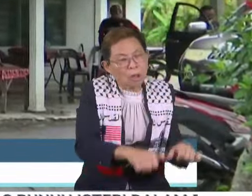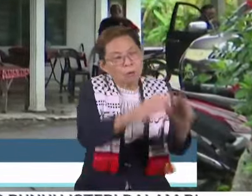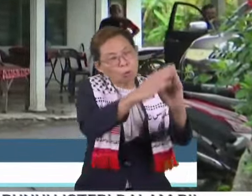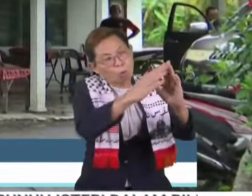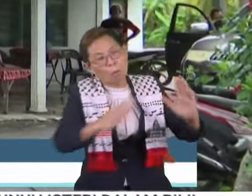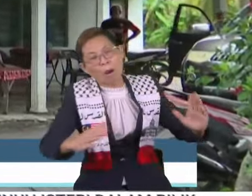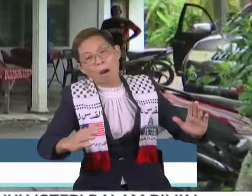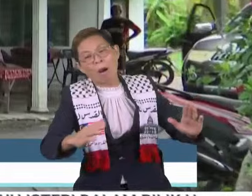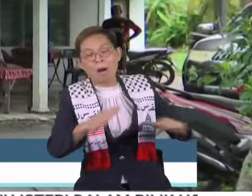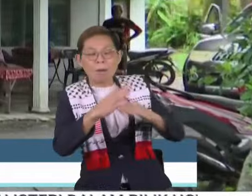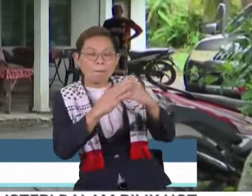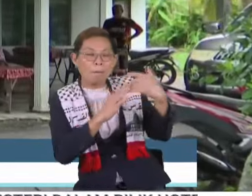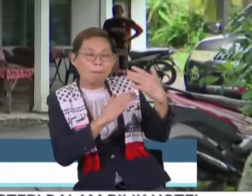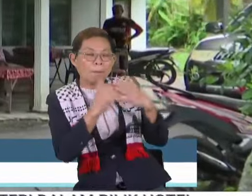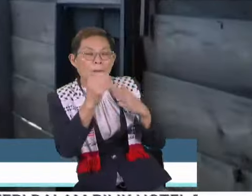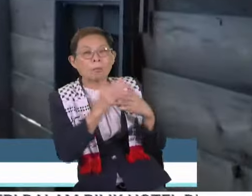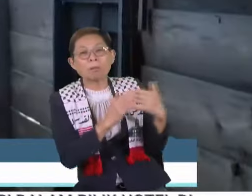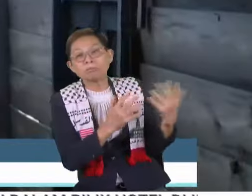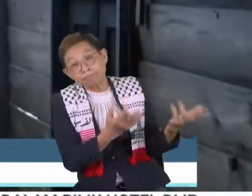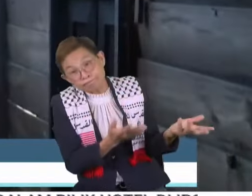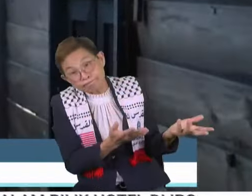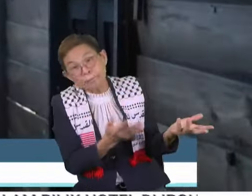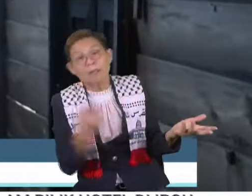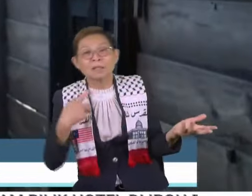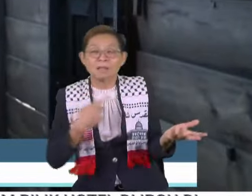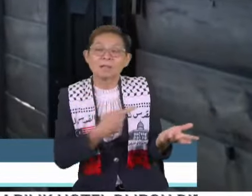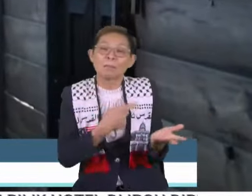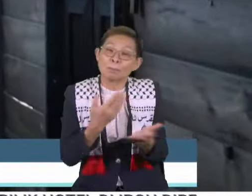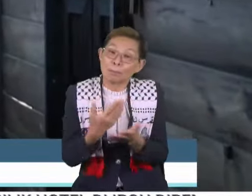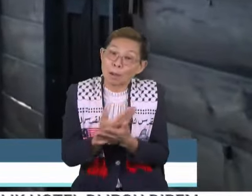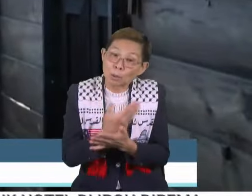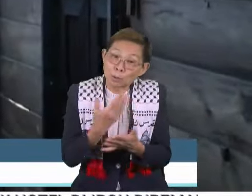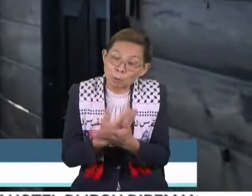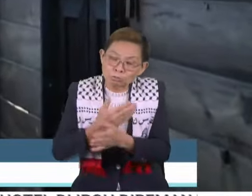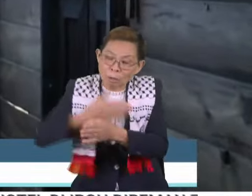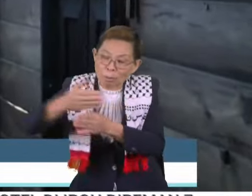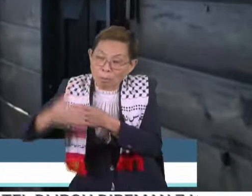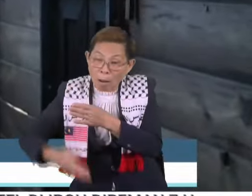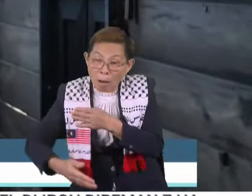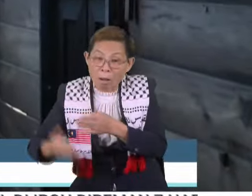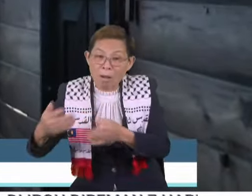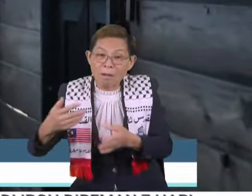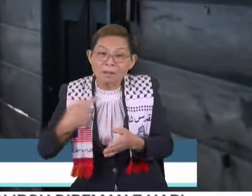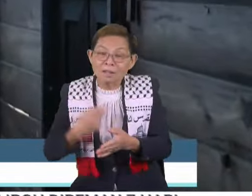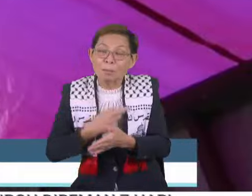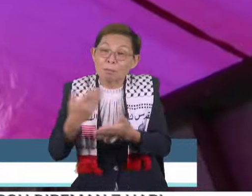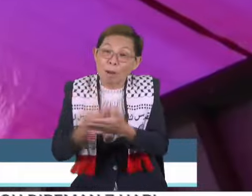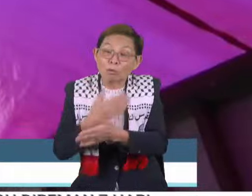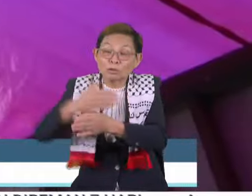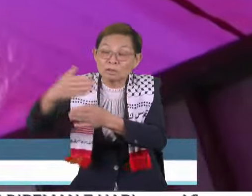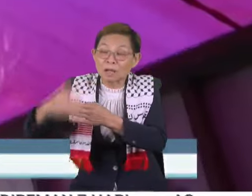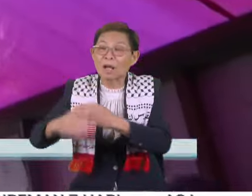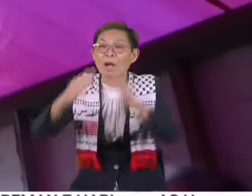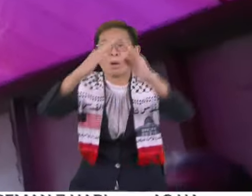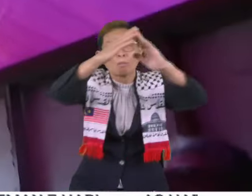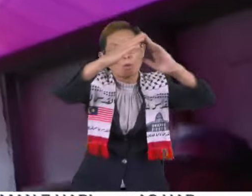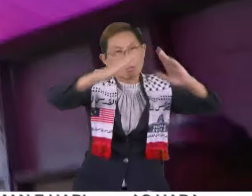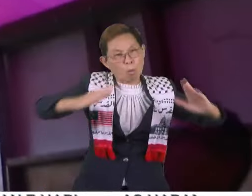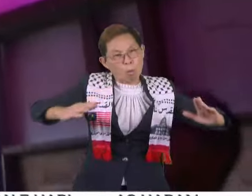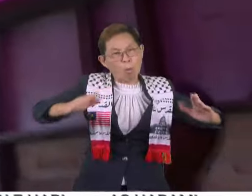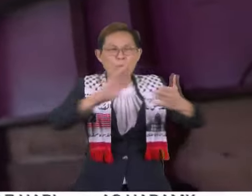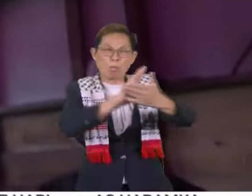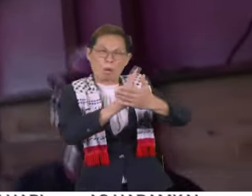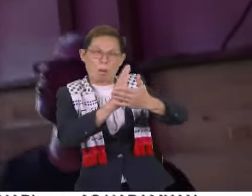rumah yang selesa. Kerana kita baru saja selesaikan bumbung ni sementara saja kita